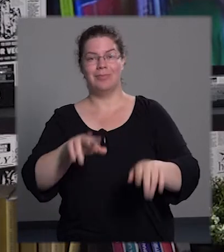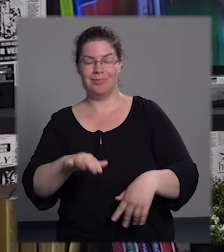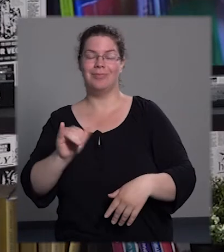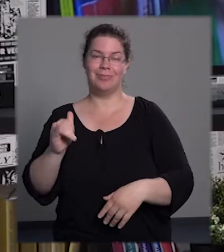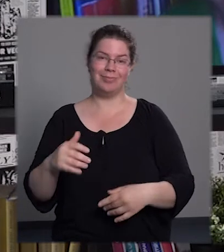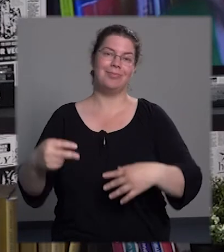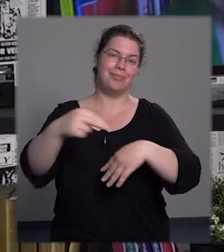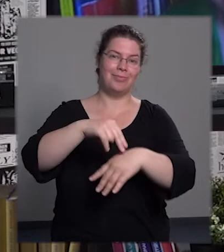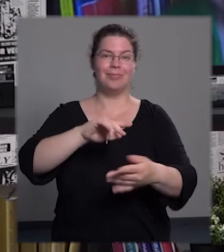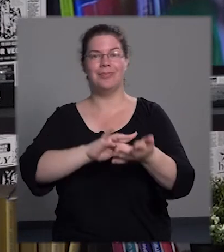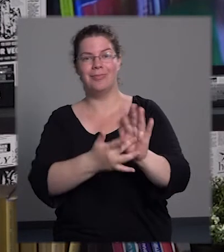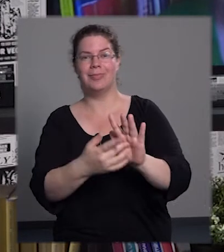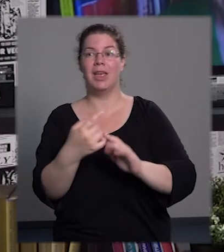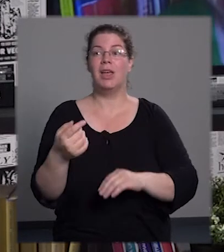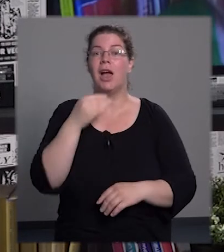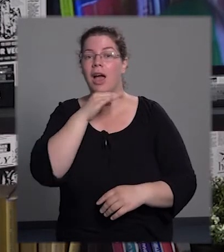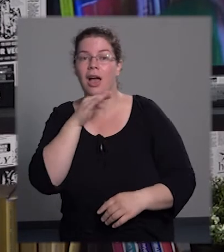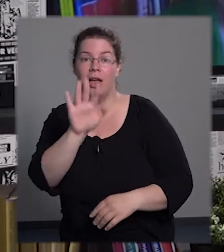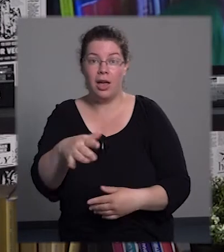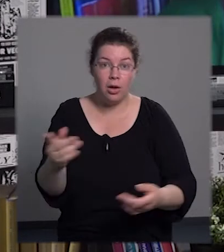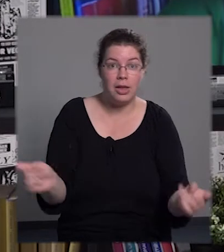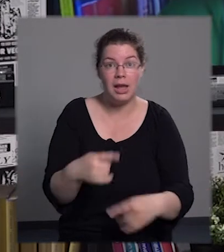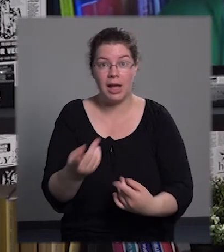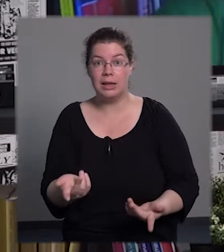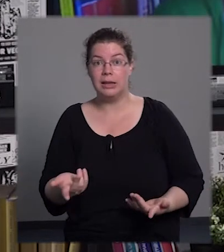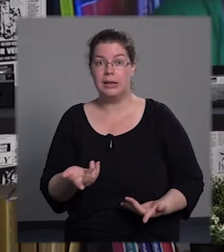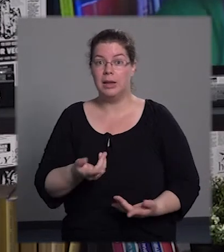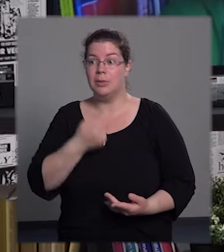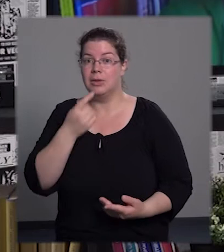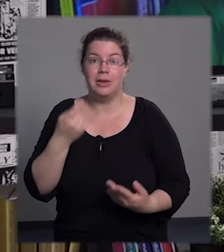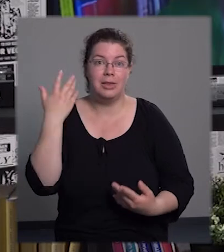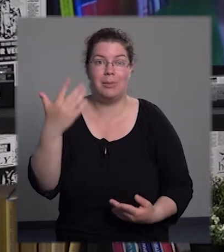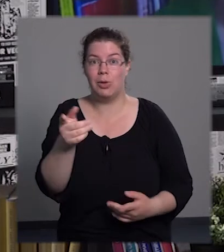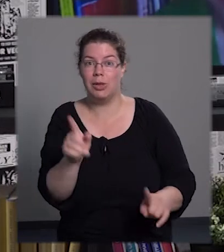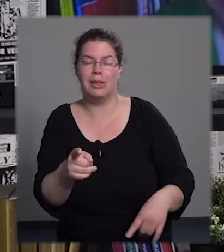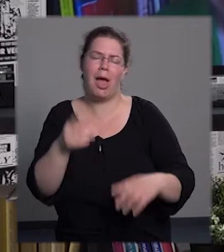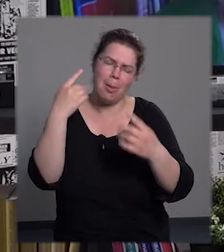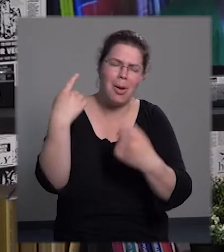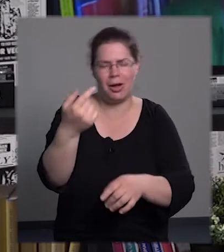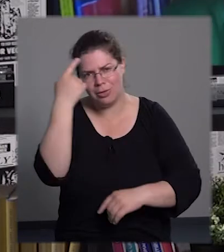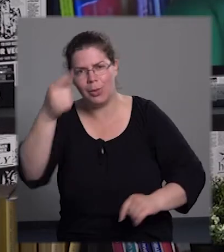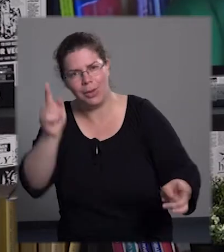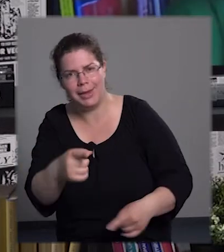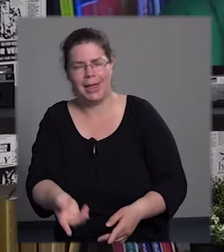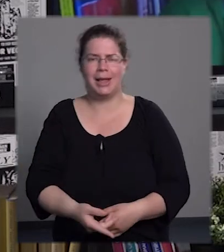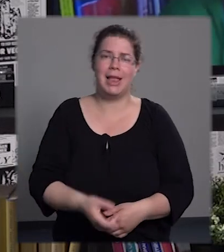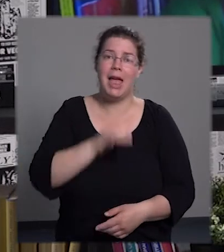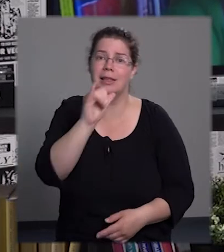akkor kiabáltak neki az emberek, hogy akkor énekeljen. Mondja, hogy ő nem tud énekelni, de tud maga énekelni, de